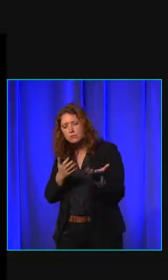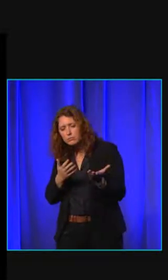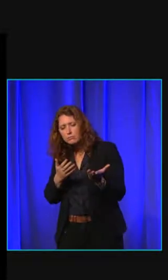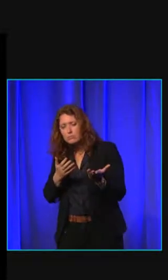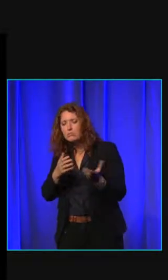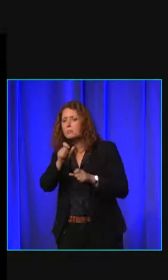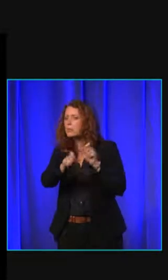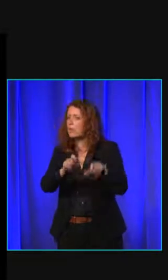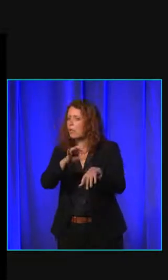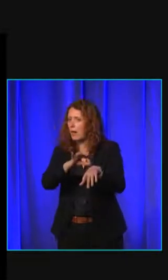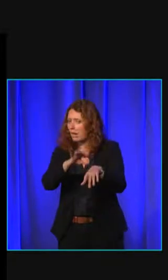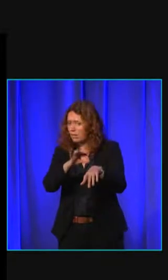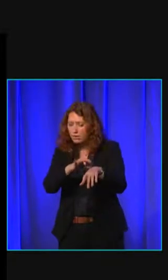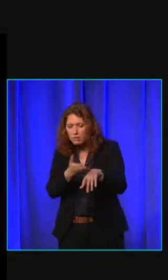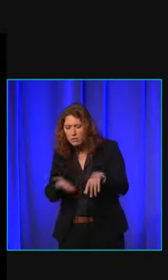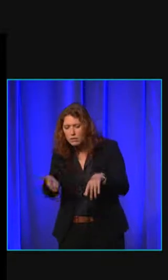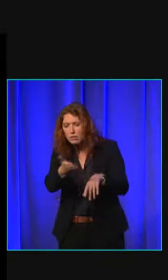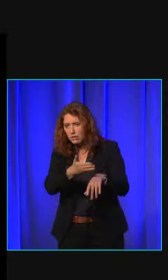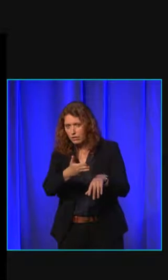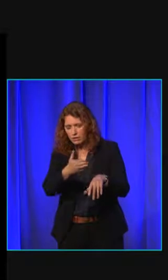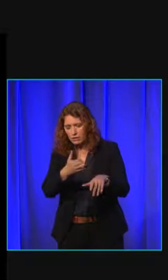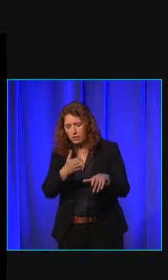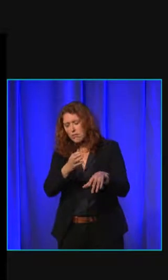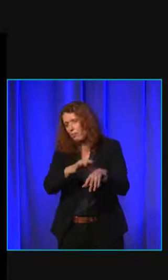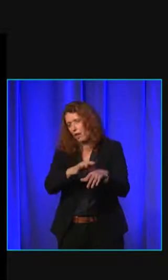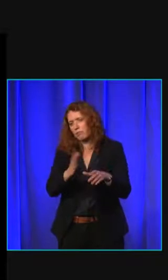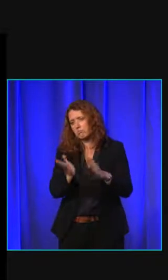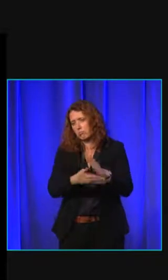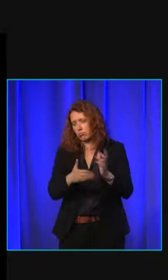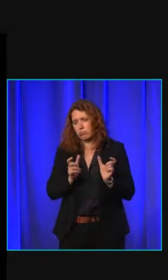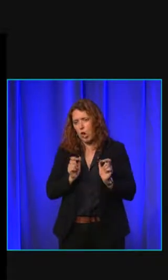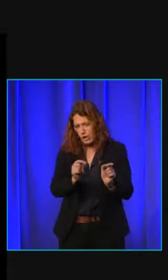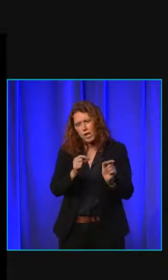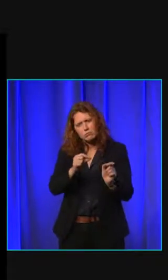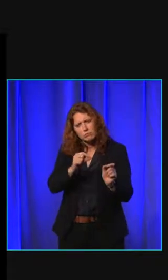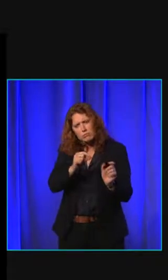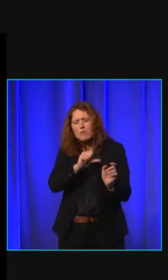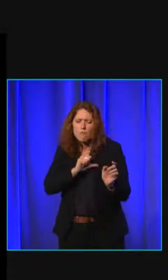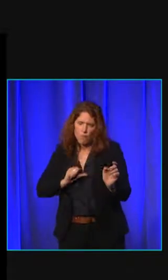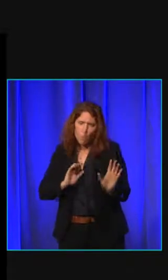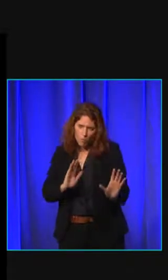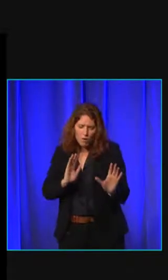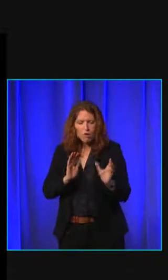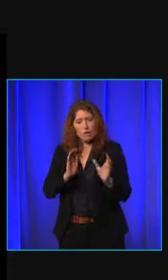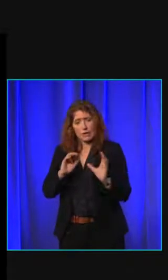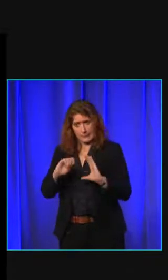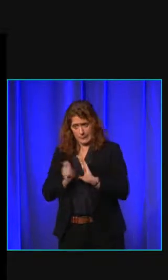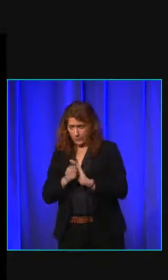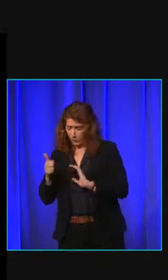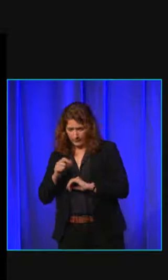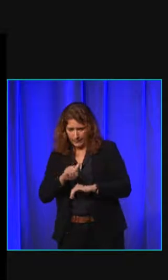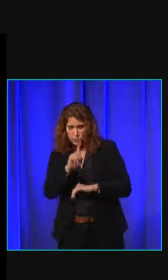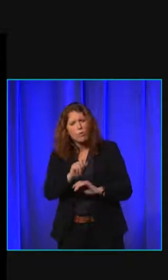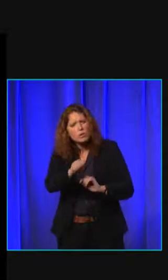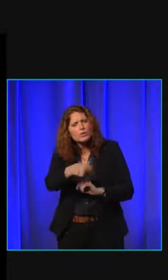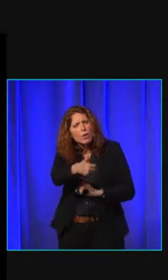des patients qui étaient atteints de cancer relativement grave et qui suivaient bien évidemment les